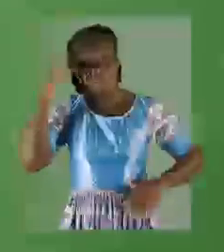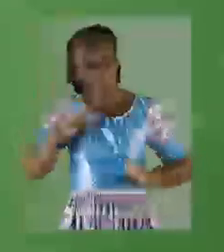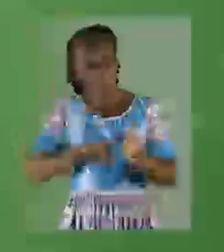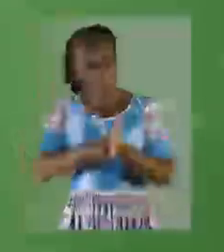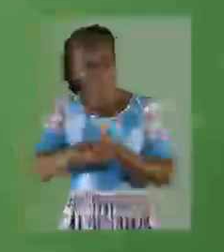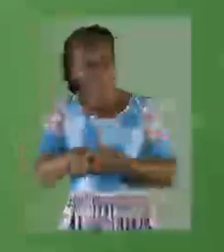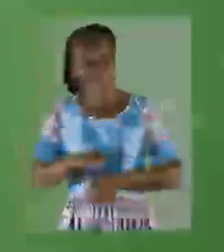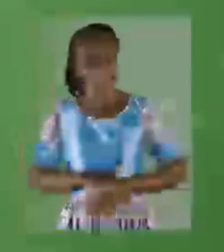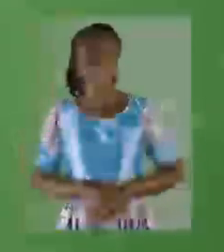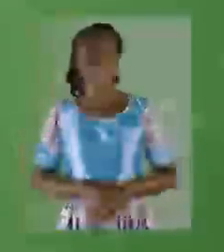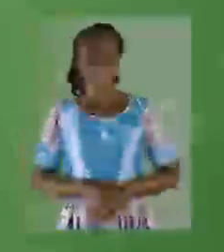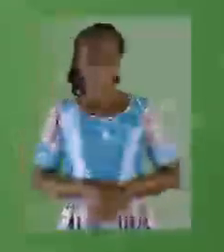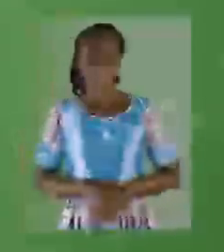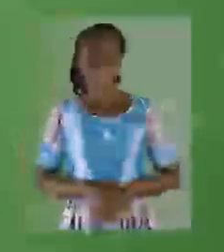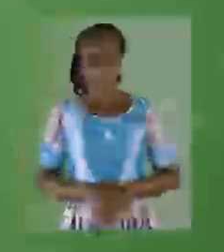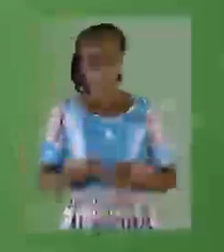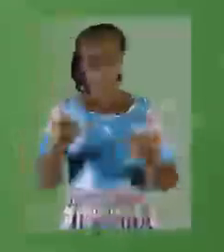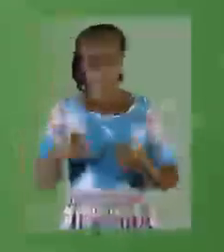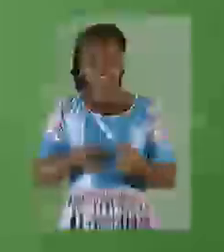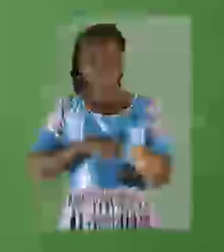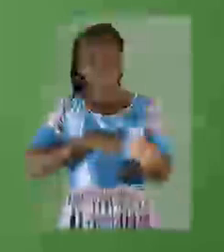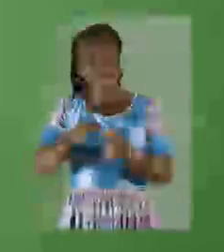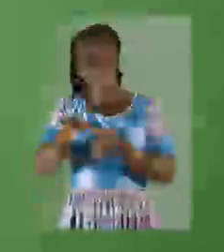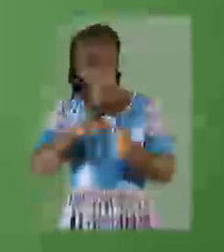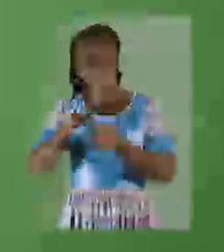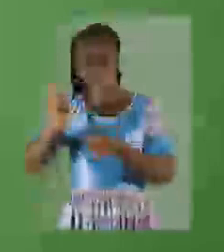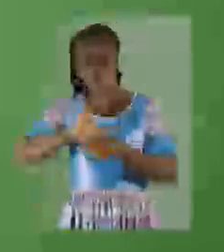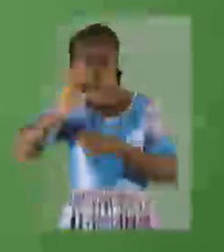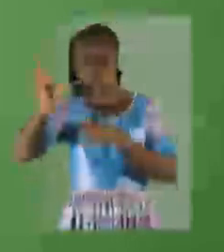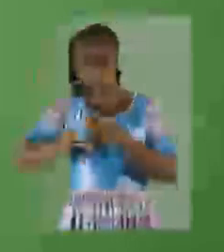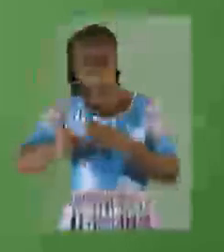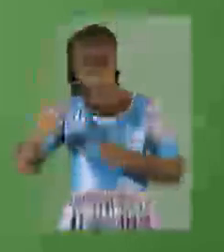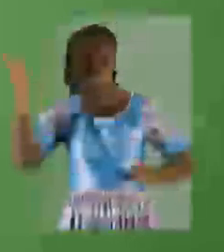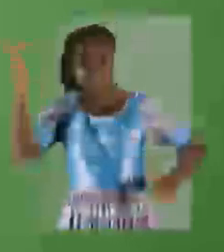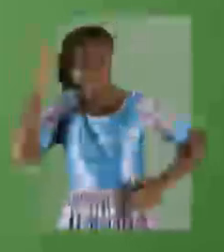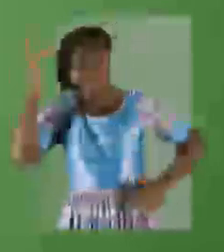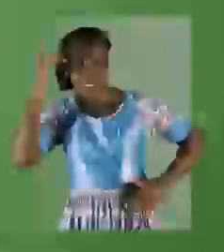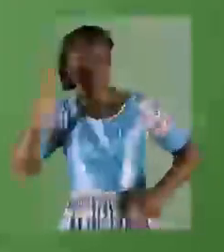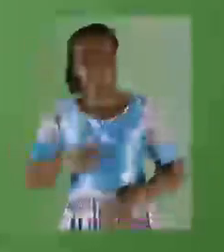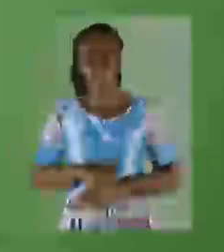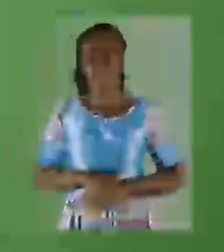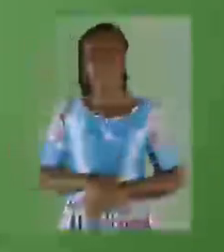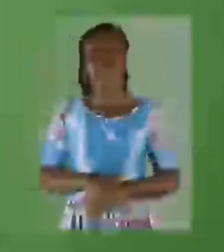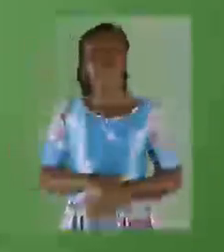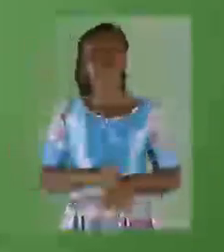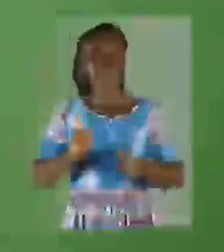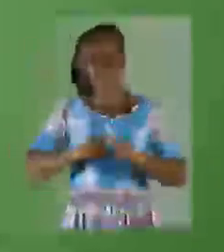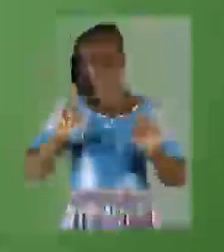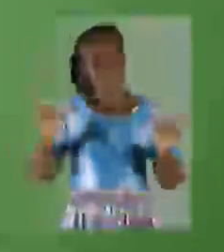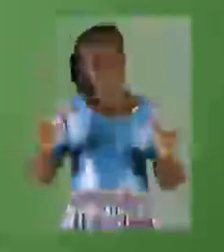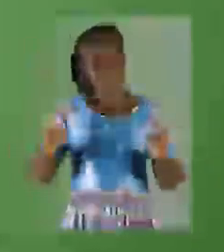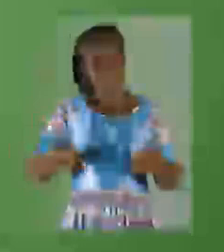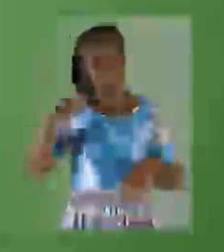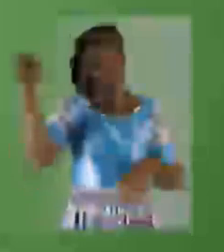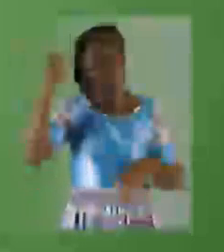parasitaires, nous allons parler des conséquences de ces maladies. Mais avant, nous allons faire encore un